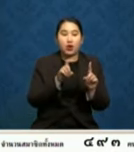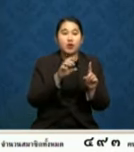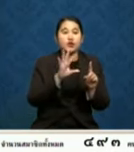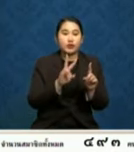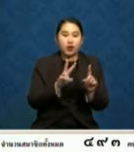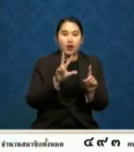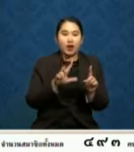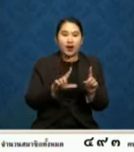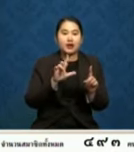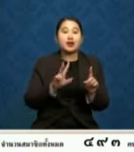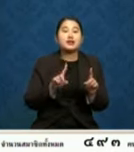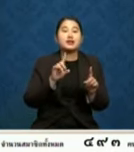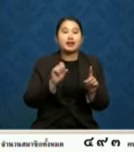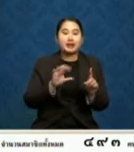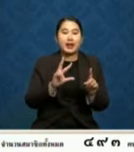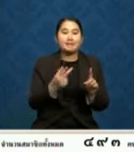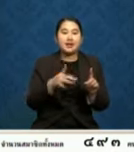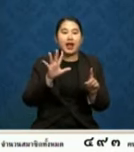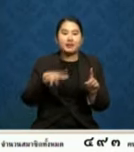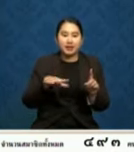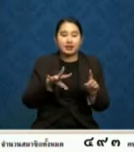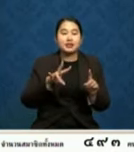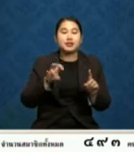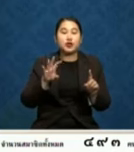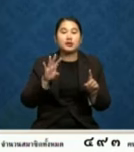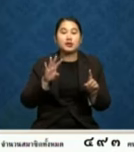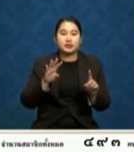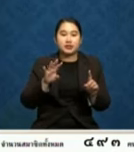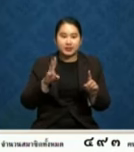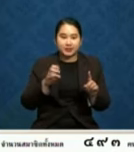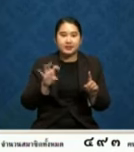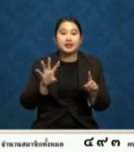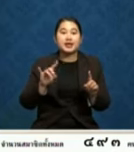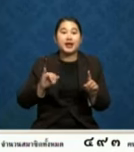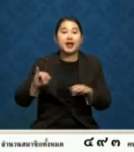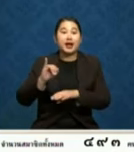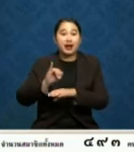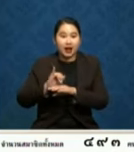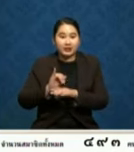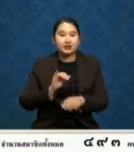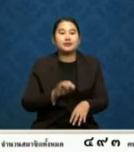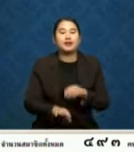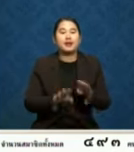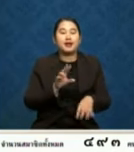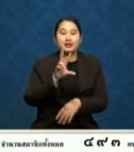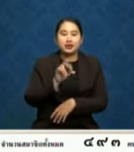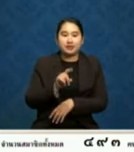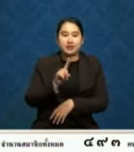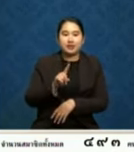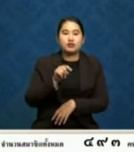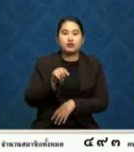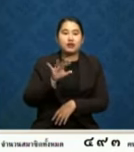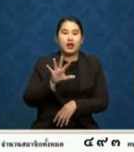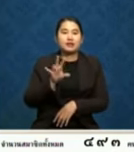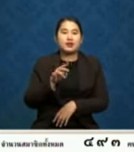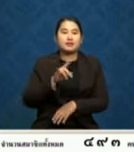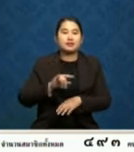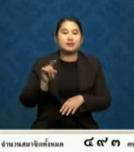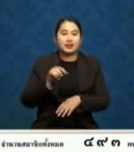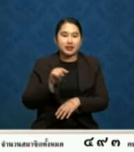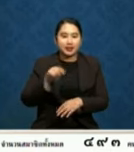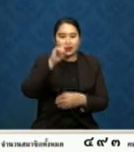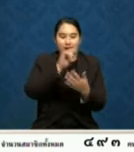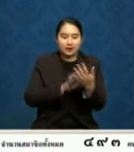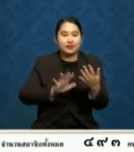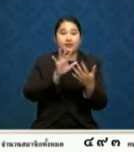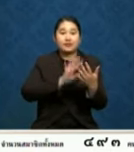135,000974ไร่หรือคิดเป็นร้อยละ3157ของพื้นที่